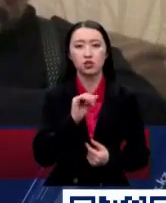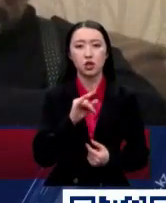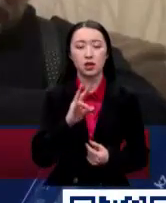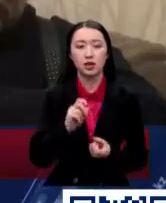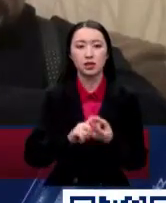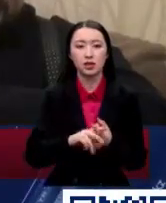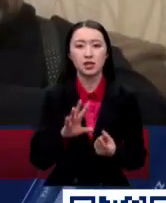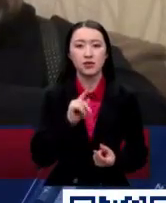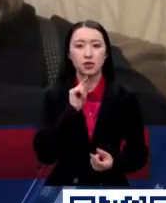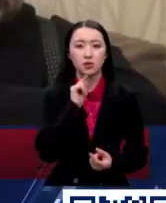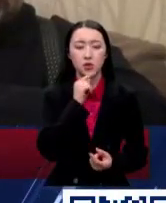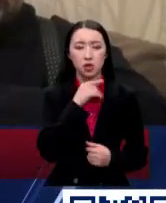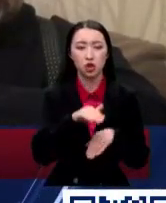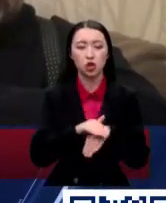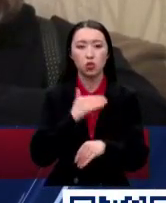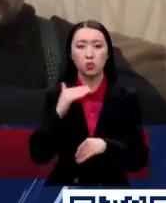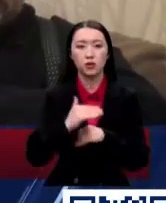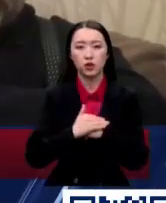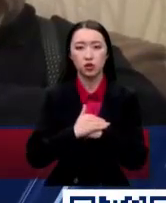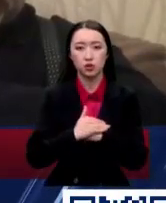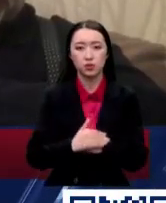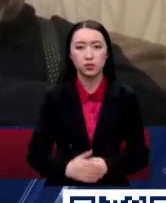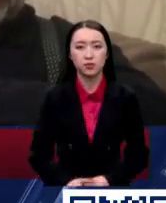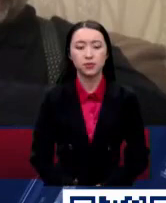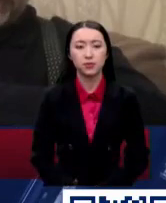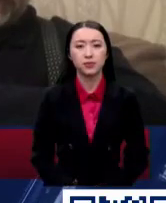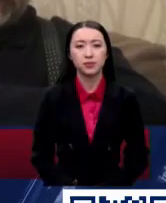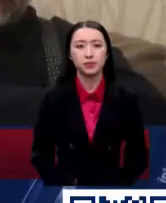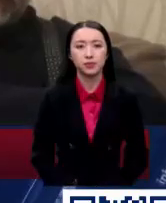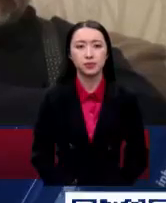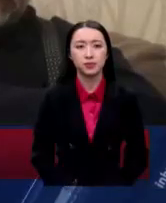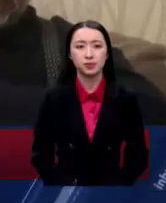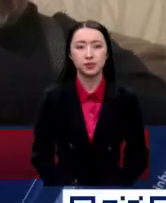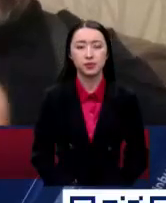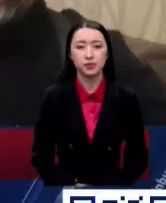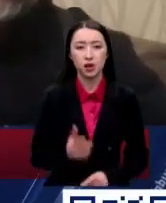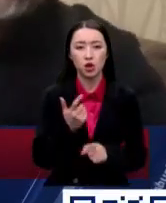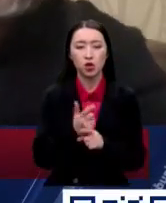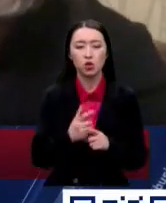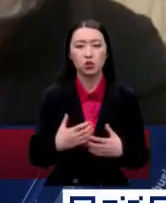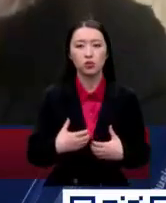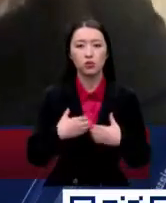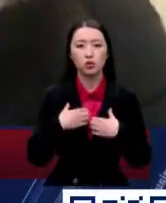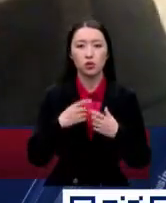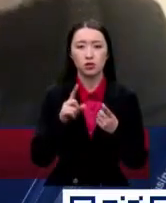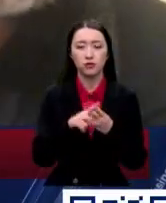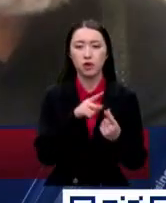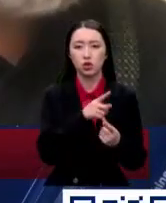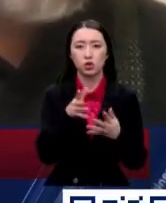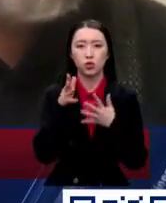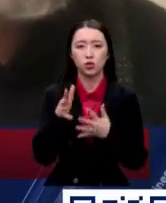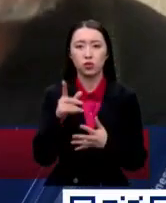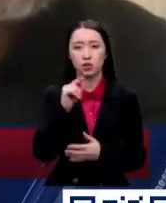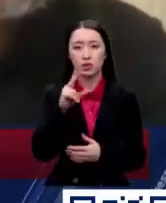независимый экономист. Добрый вечер, Жарас. Добрый вечер. Ну вот очень пугающе звучат угрозы Запада по